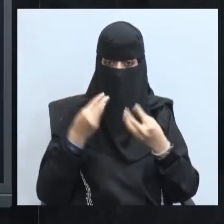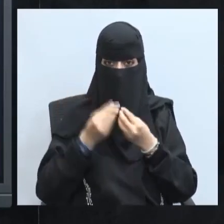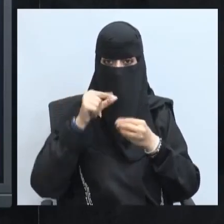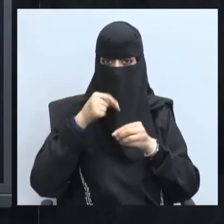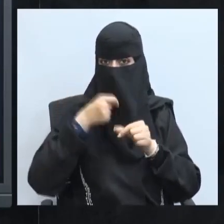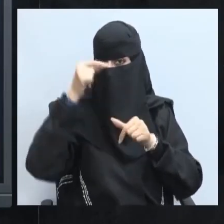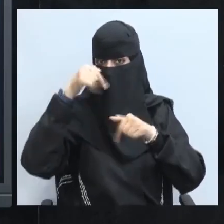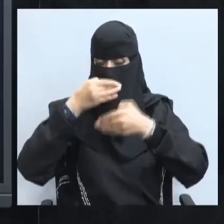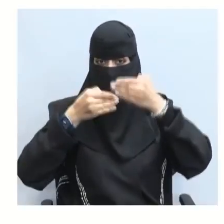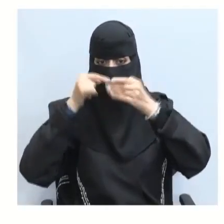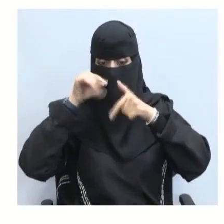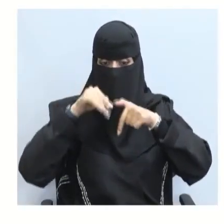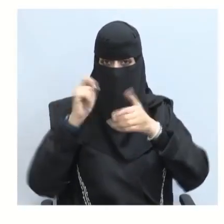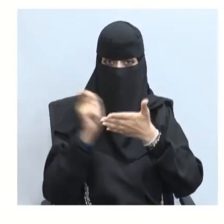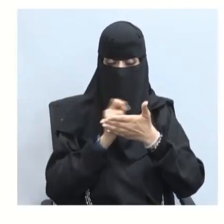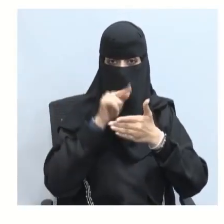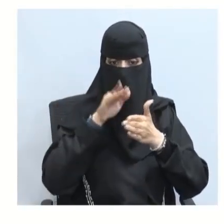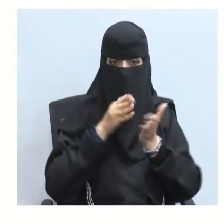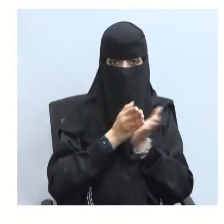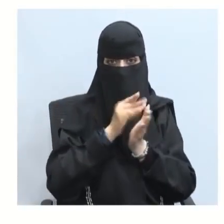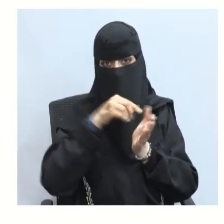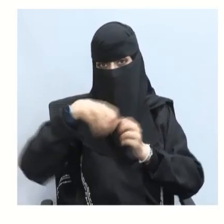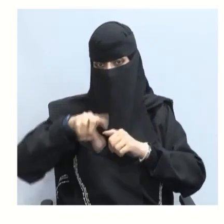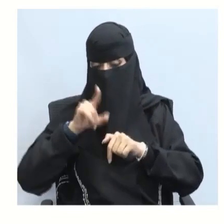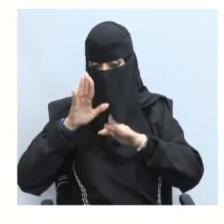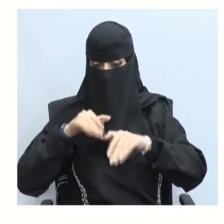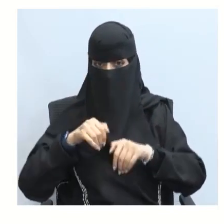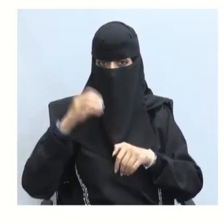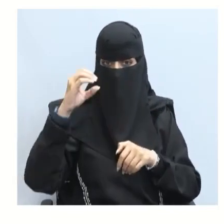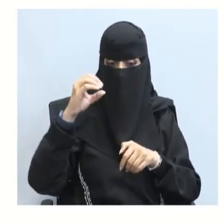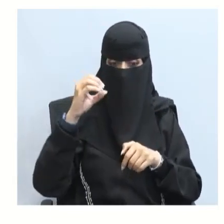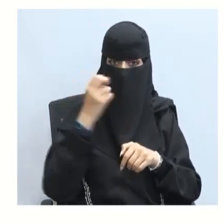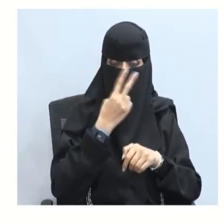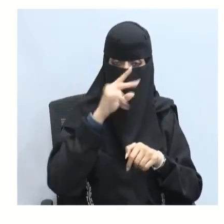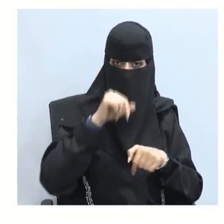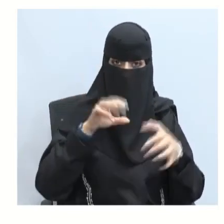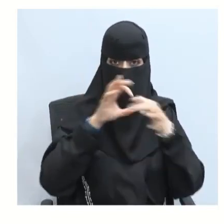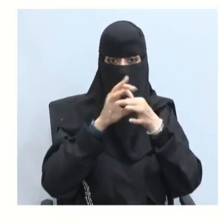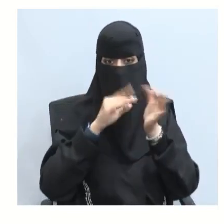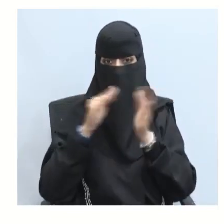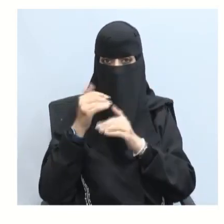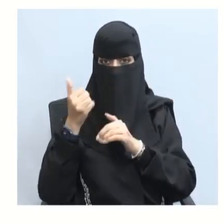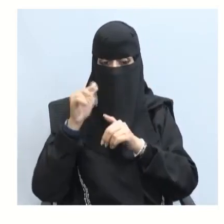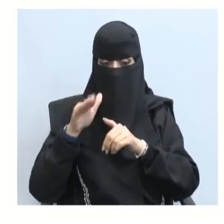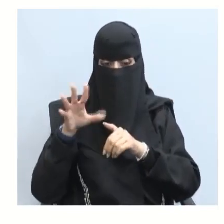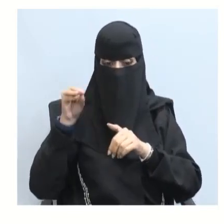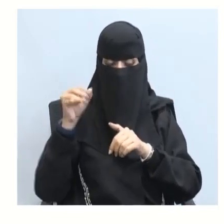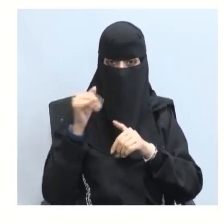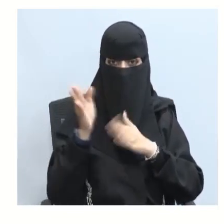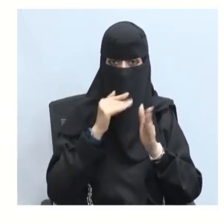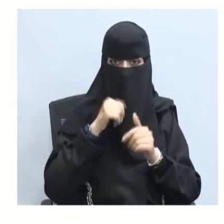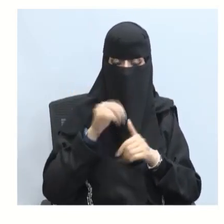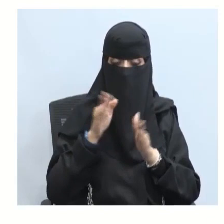نموذج بنا بنائي بكتابه صيغته الجزيئيه اذا سي2 سترتبط مع الس من الهيدروجين اذا سي2